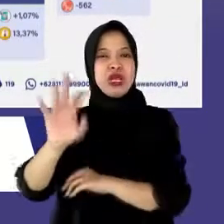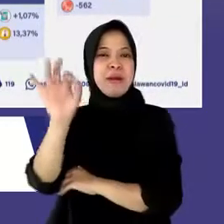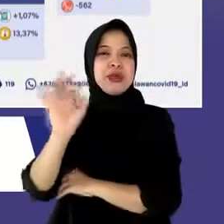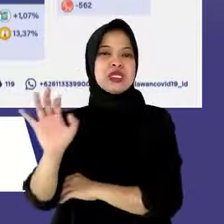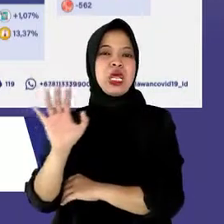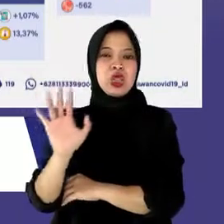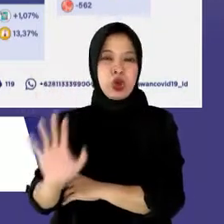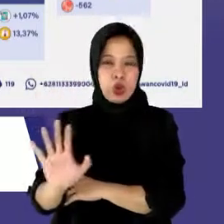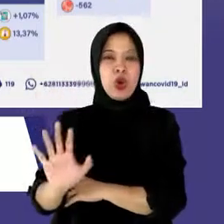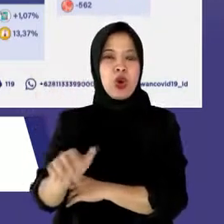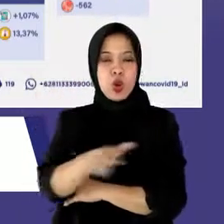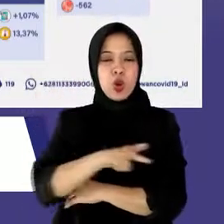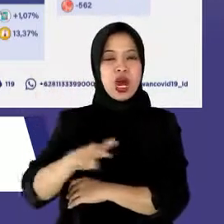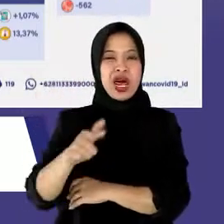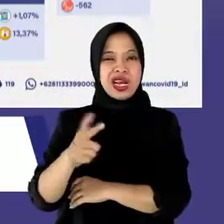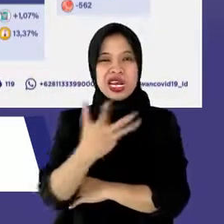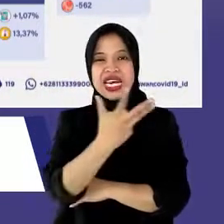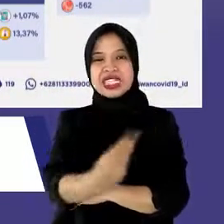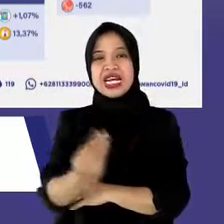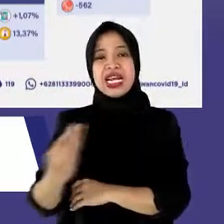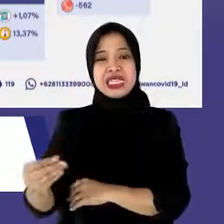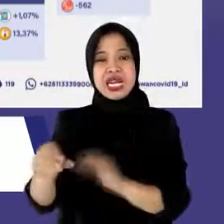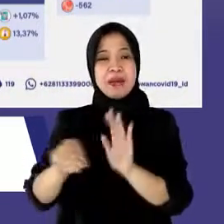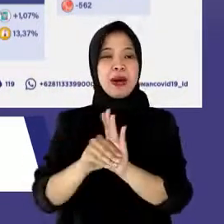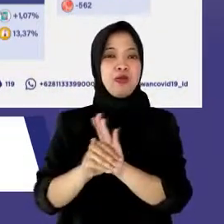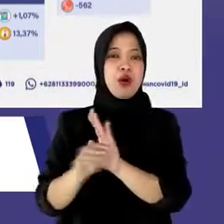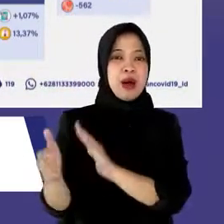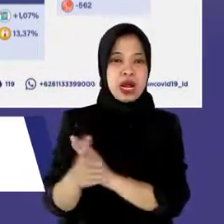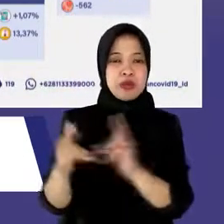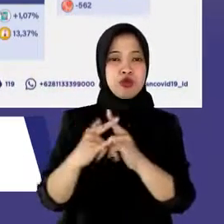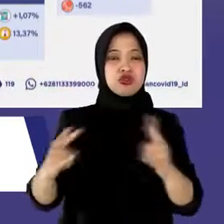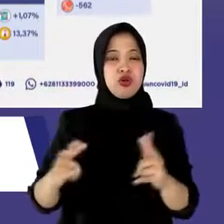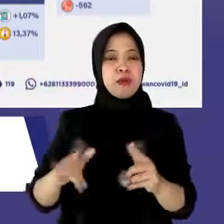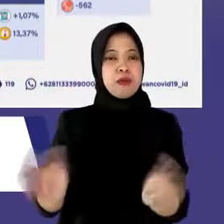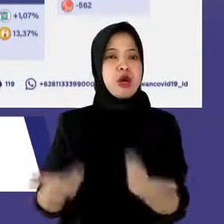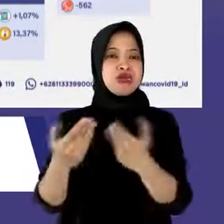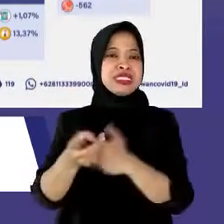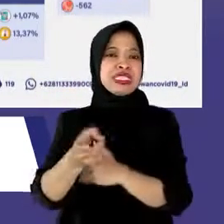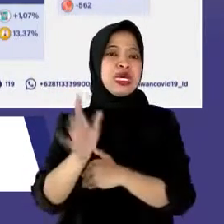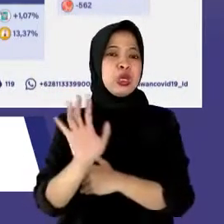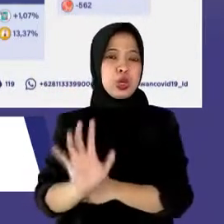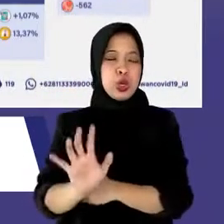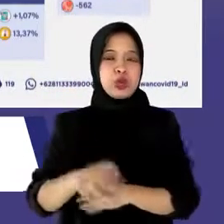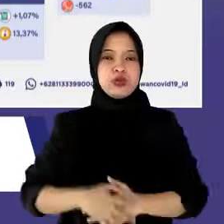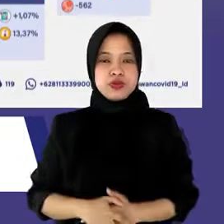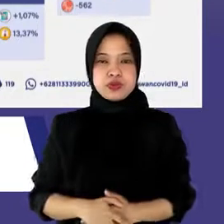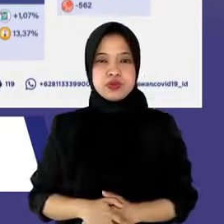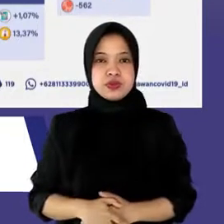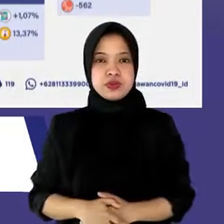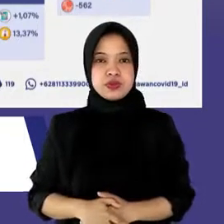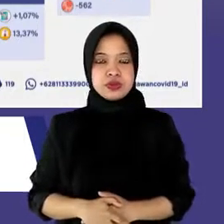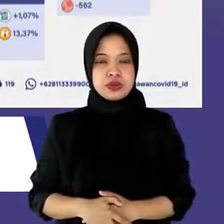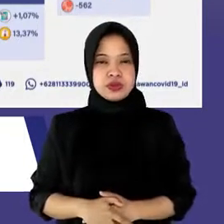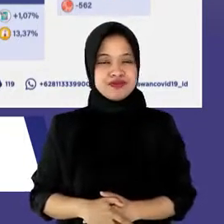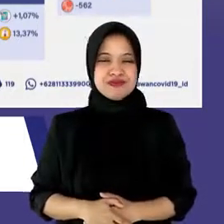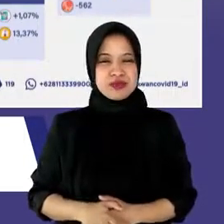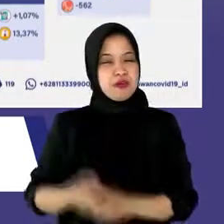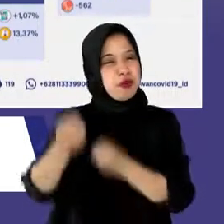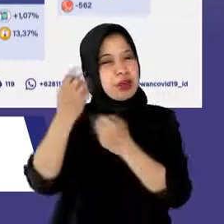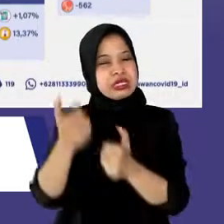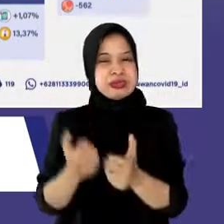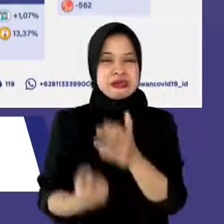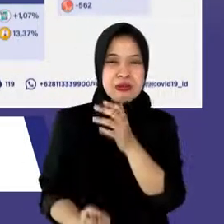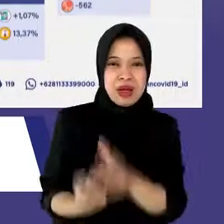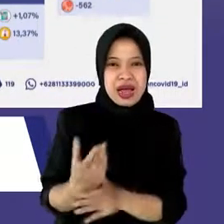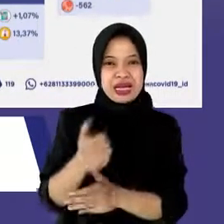persen desa kelurahan di Papua Barat yang telah membentuk posko Hai tentunya perkembangan yang kurang baik pada